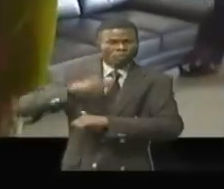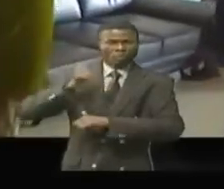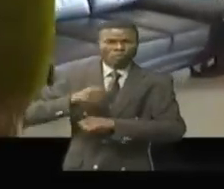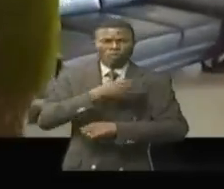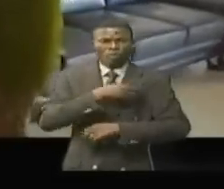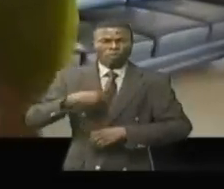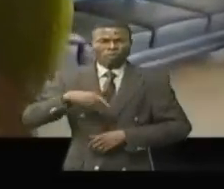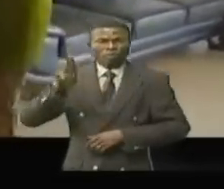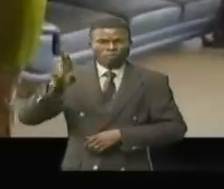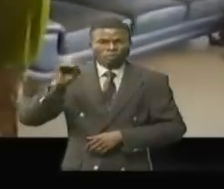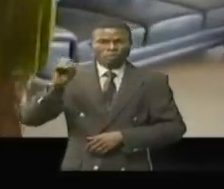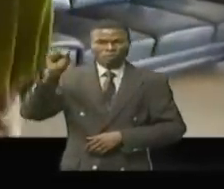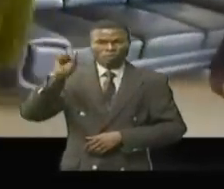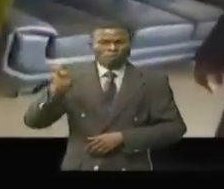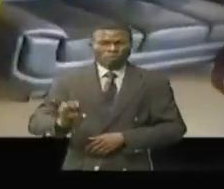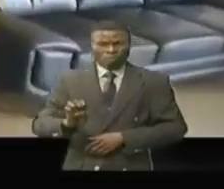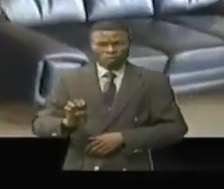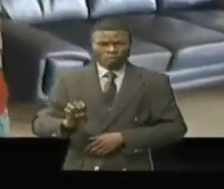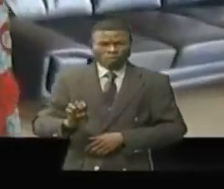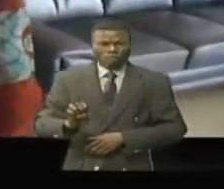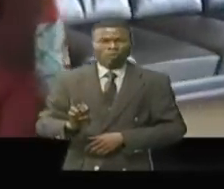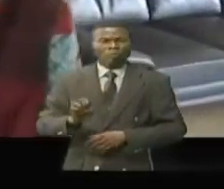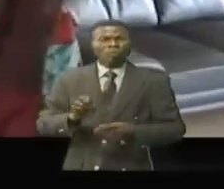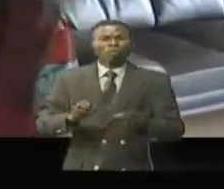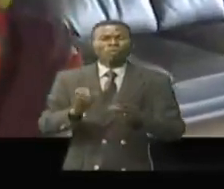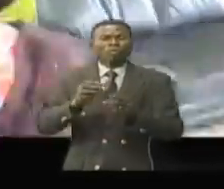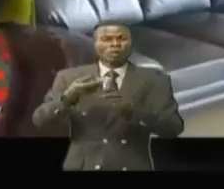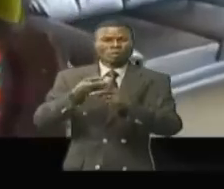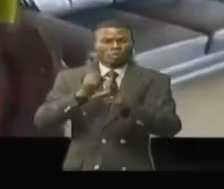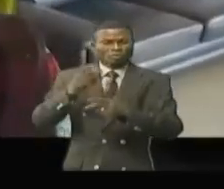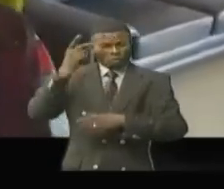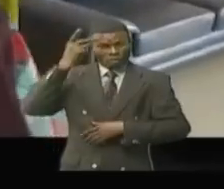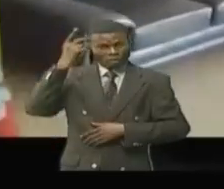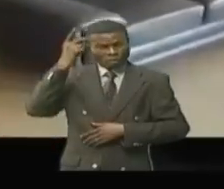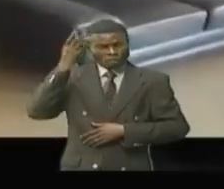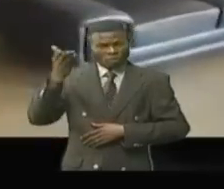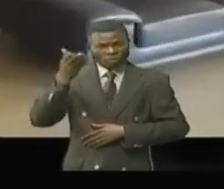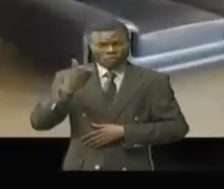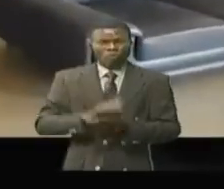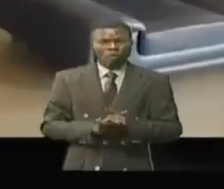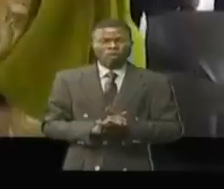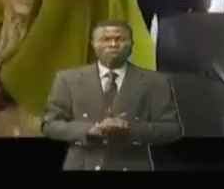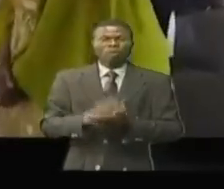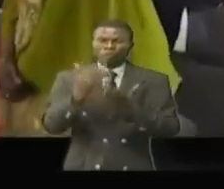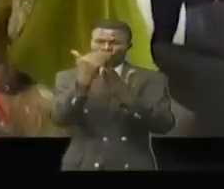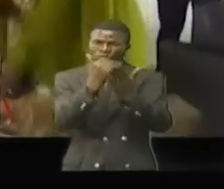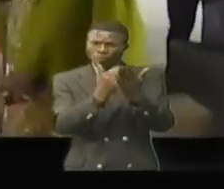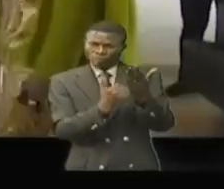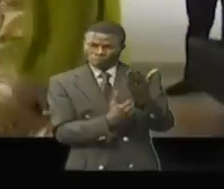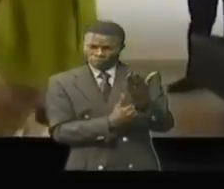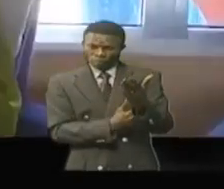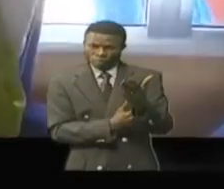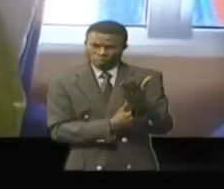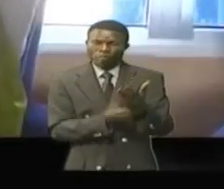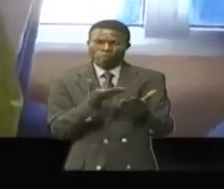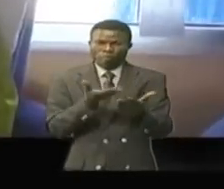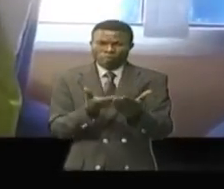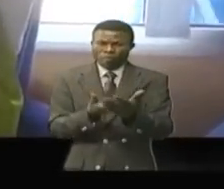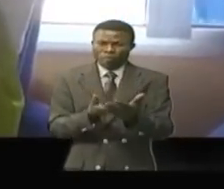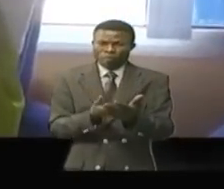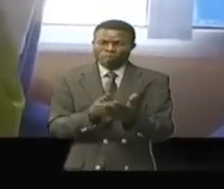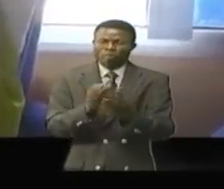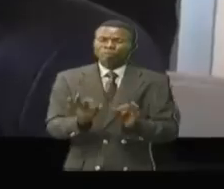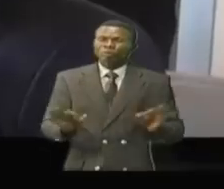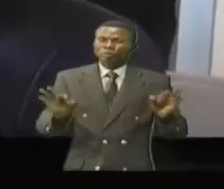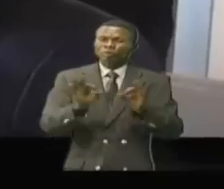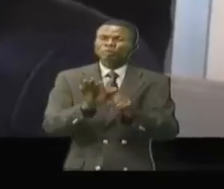Mutombo Kiese, qui était en partance pour Kinshasa. Puisqu'il faut le dire, le recrutement qui vient d'être fait présente un grand intérêt pour